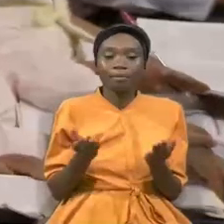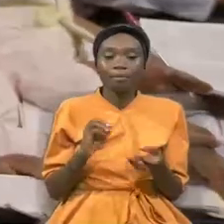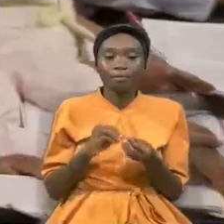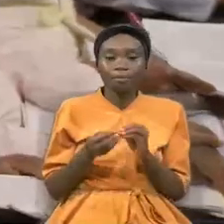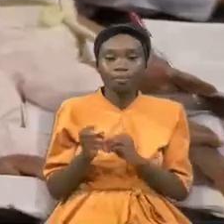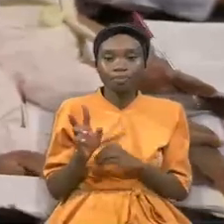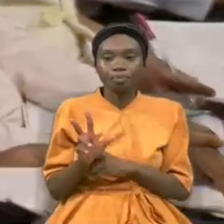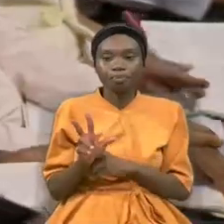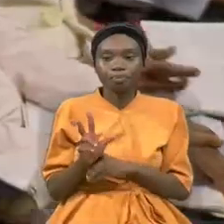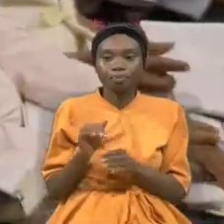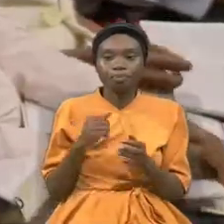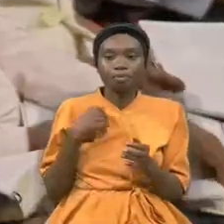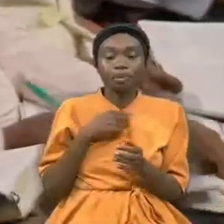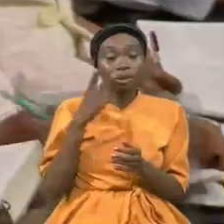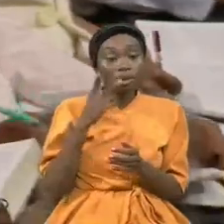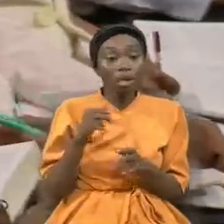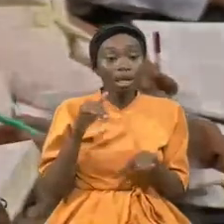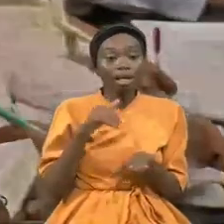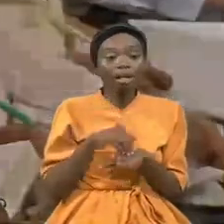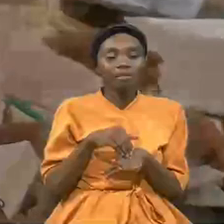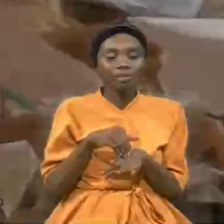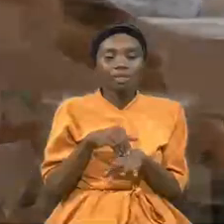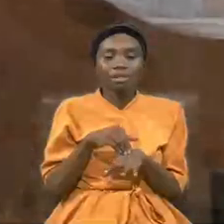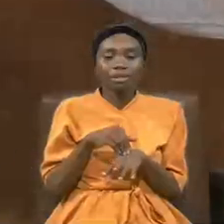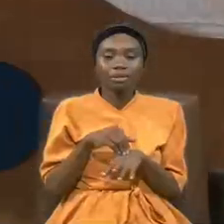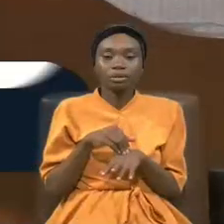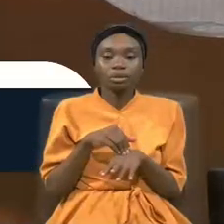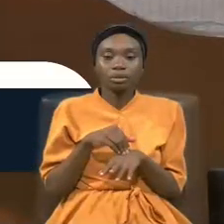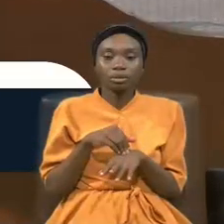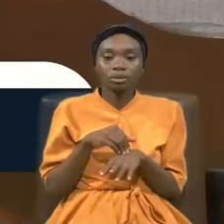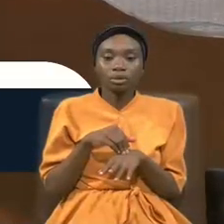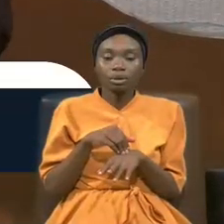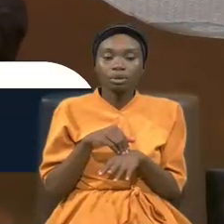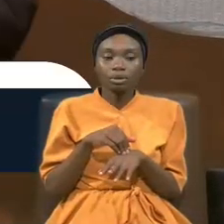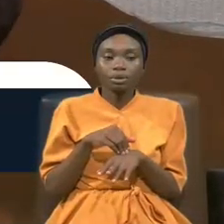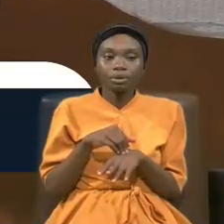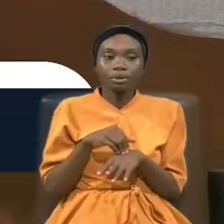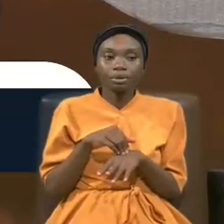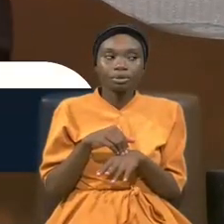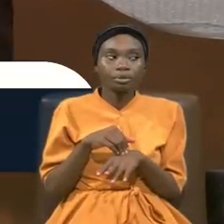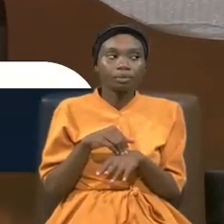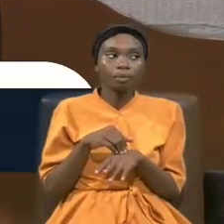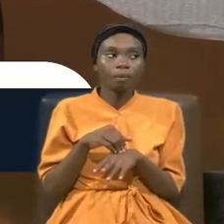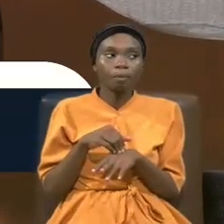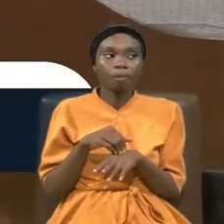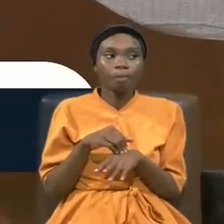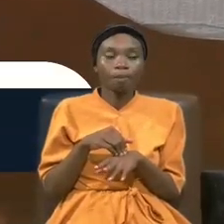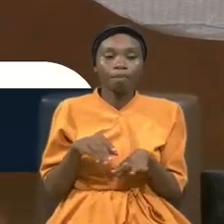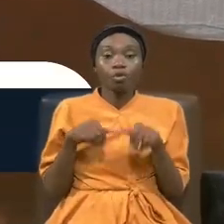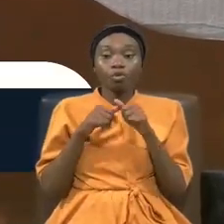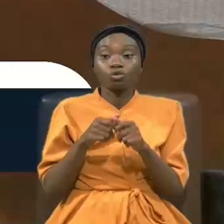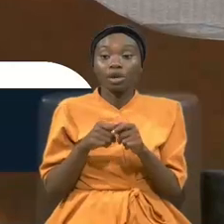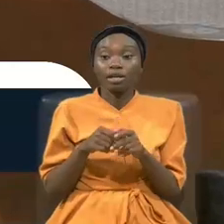ici. Nous allons voir la fidélité sincère dans les édificateurs de la